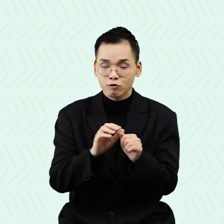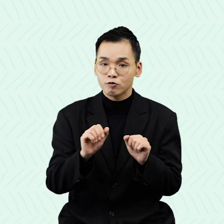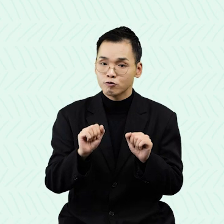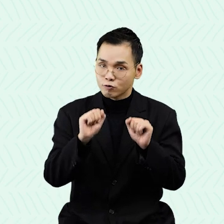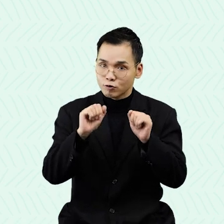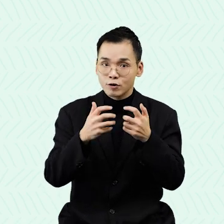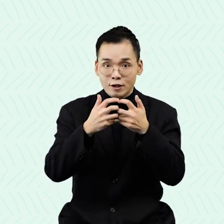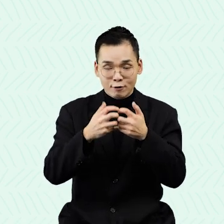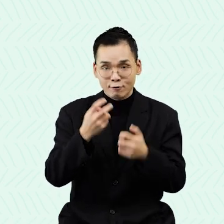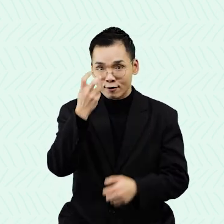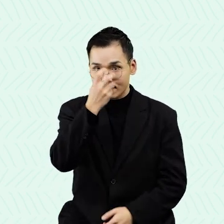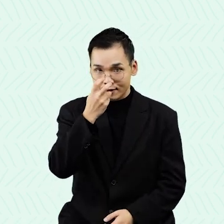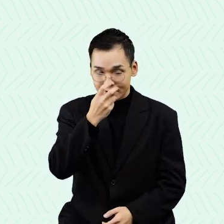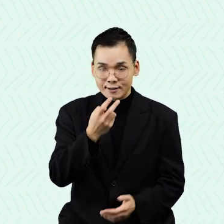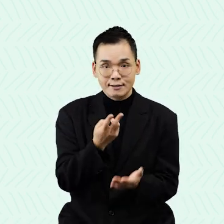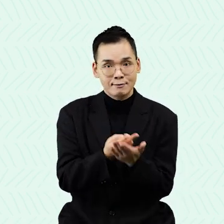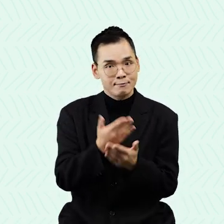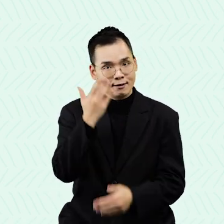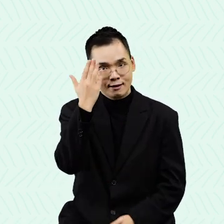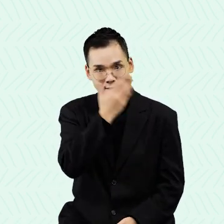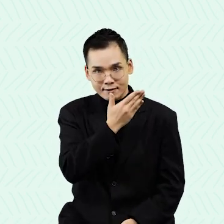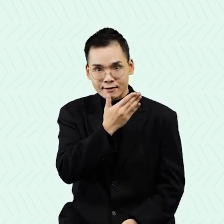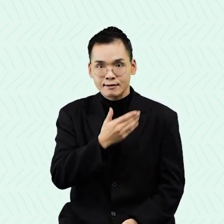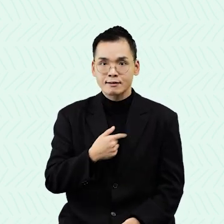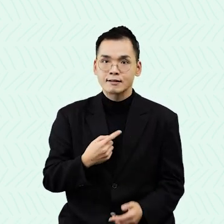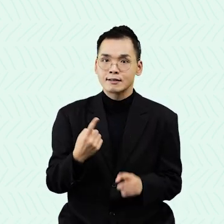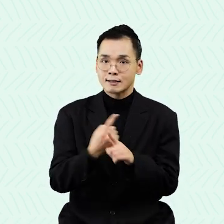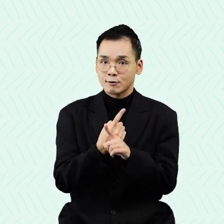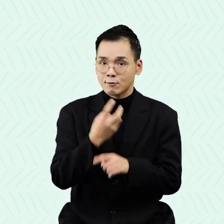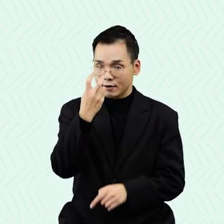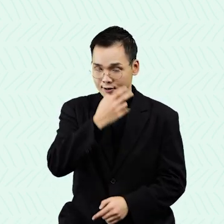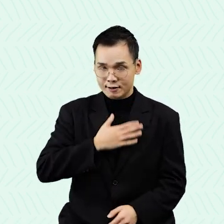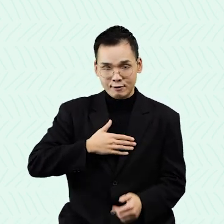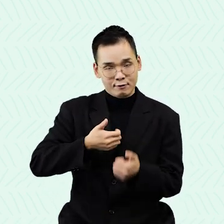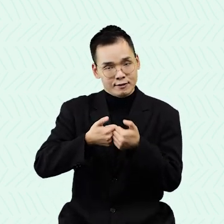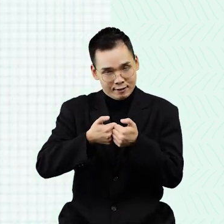정리, 치료기구 관리, 정서적 지원으로 구분됩니다.